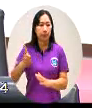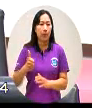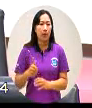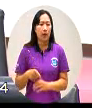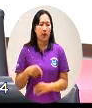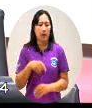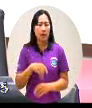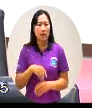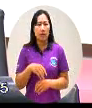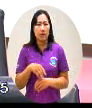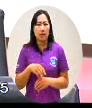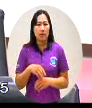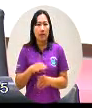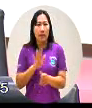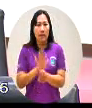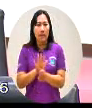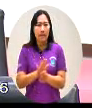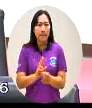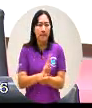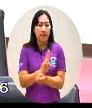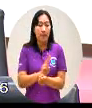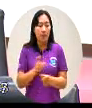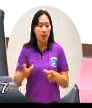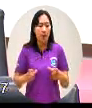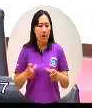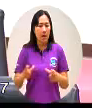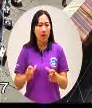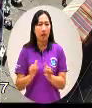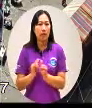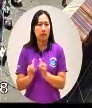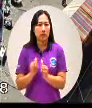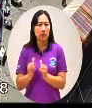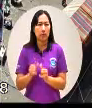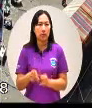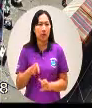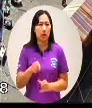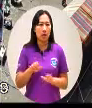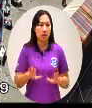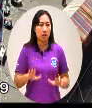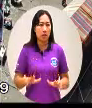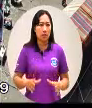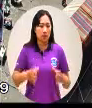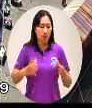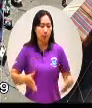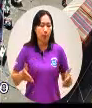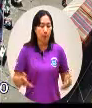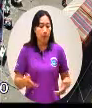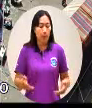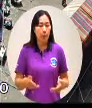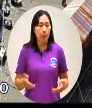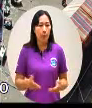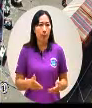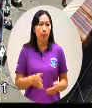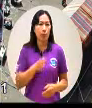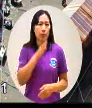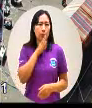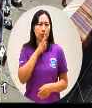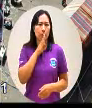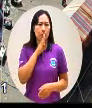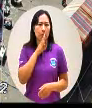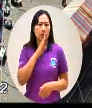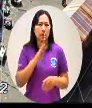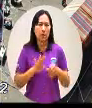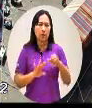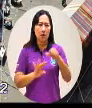待这个是施工中的咱即马咧施工目前我看进度无超过50%